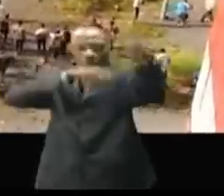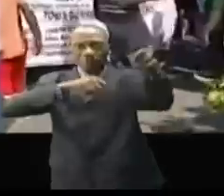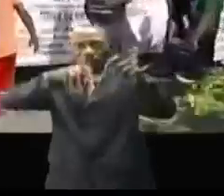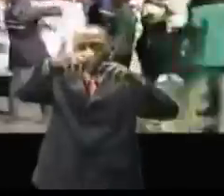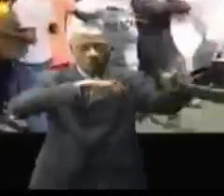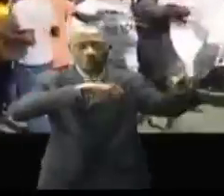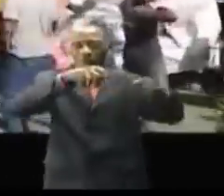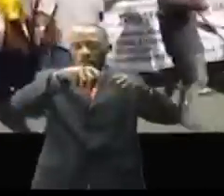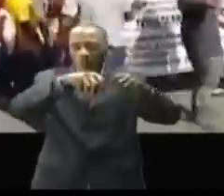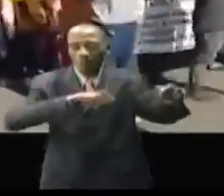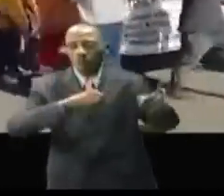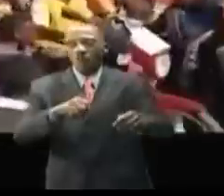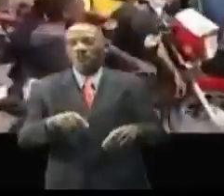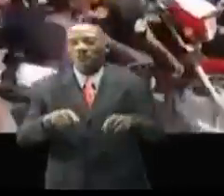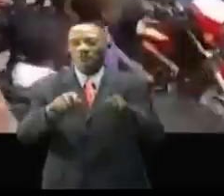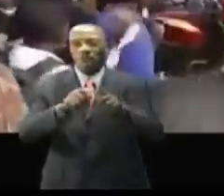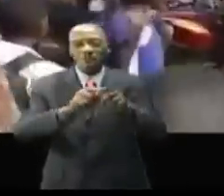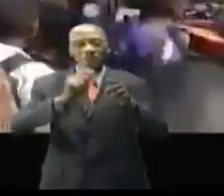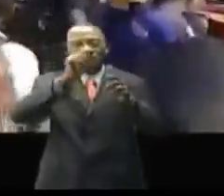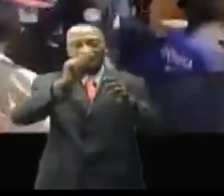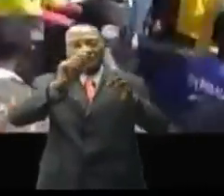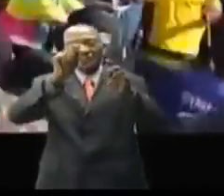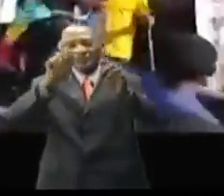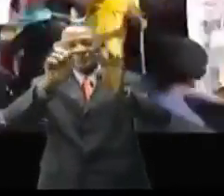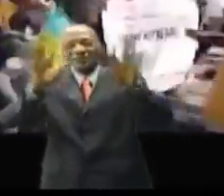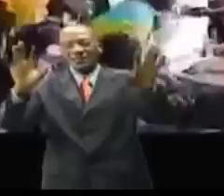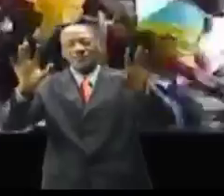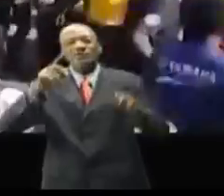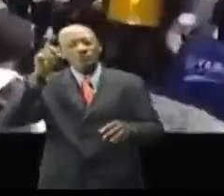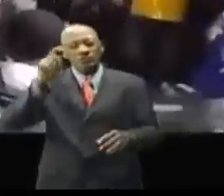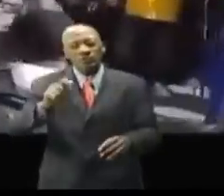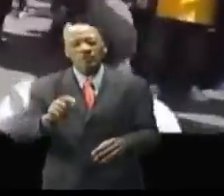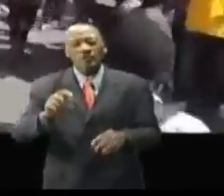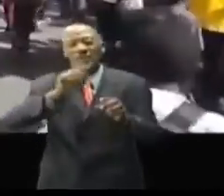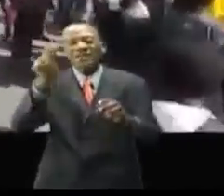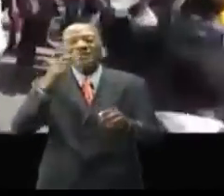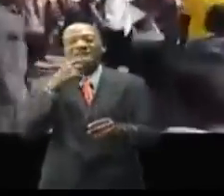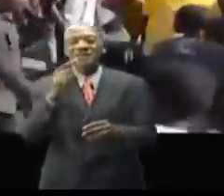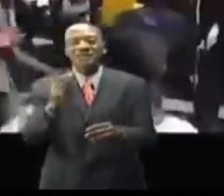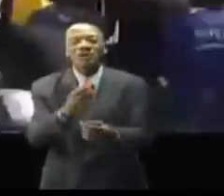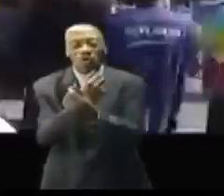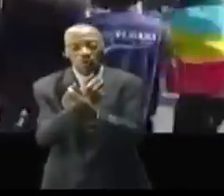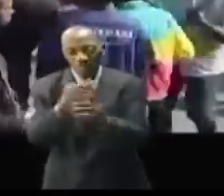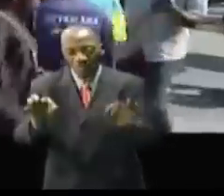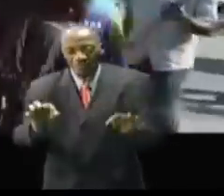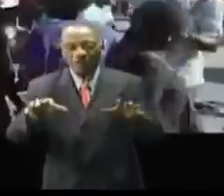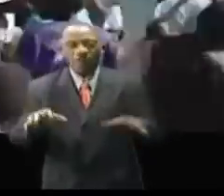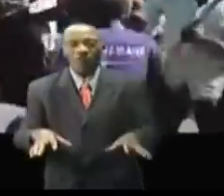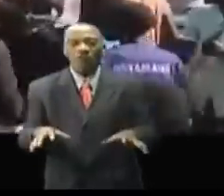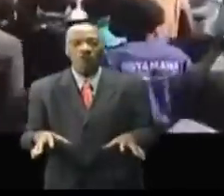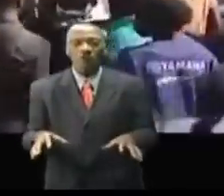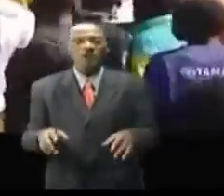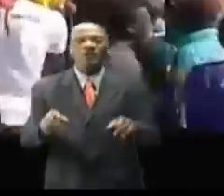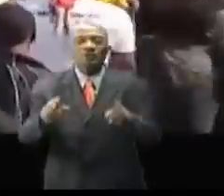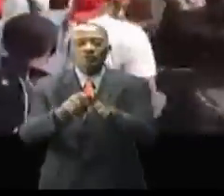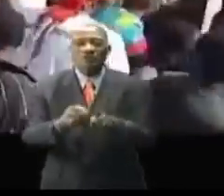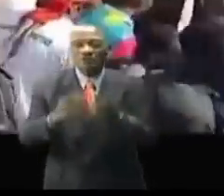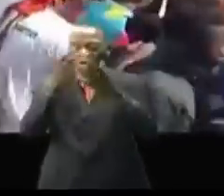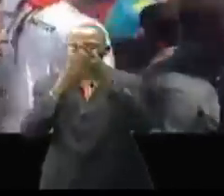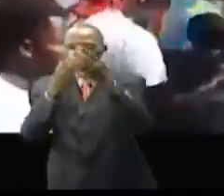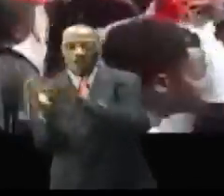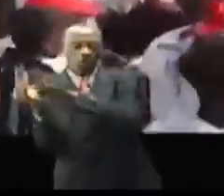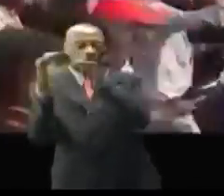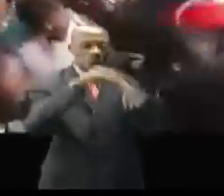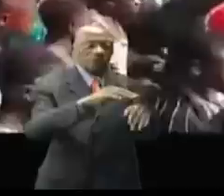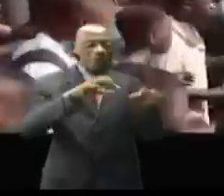lesquels on pouvait lire « Respecter l'intégrité de la RDC ». Peuple congolais, disons non à l'agression de notre territoire par le Rwanda.